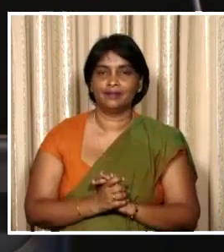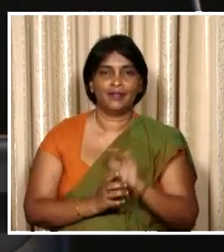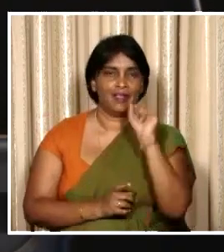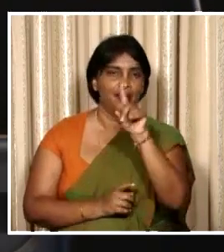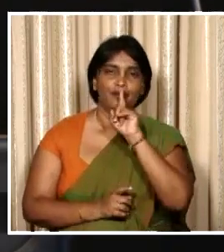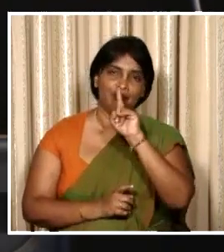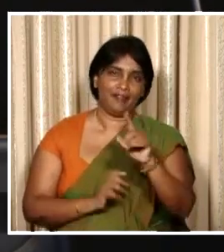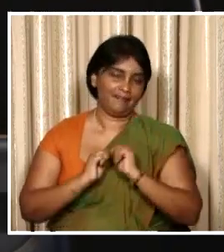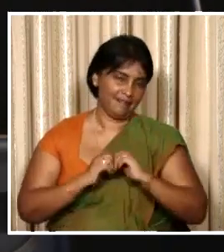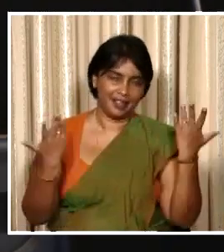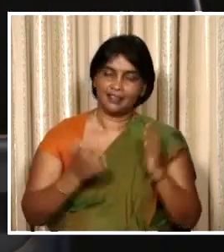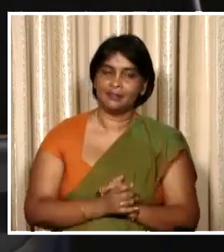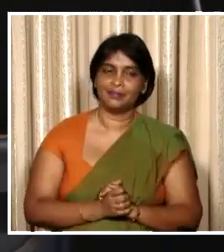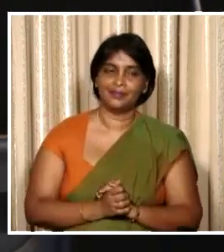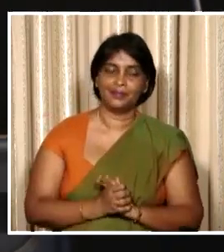නම කියන්නම වැඩි.